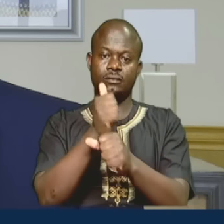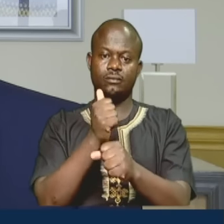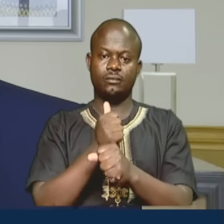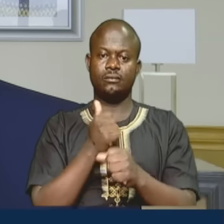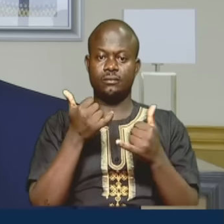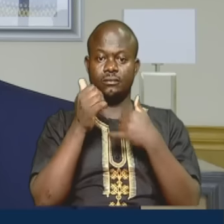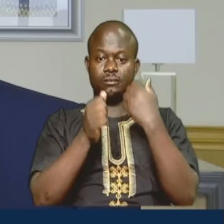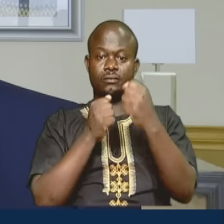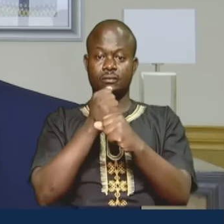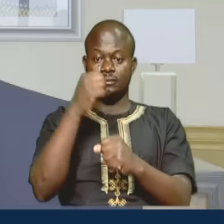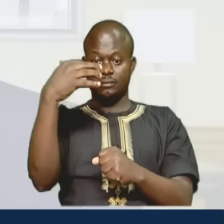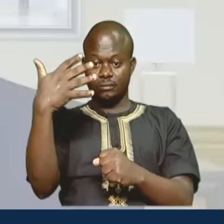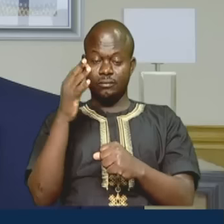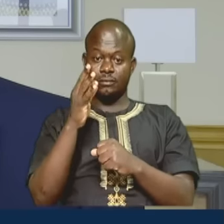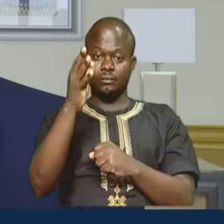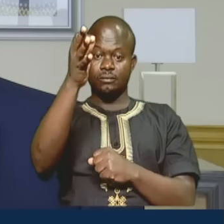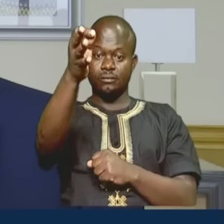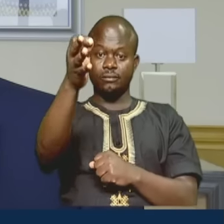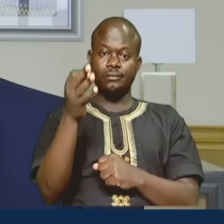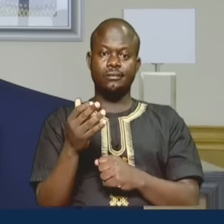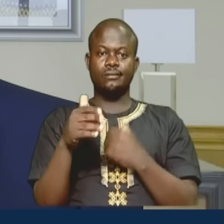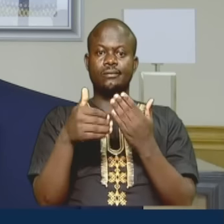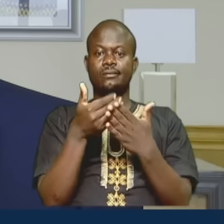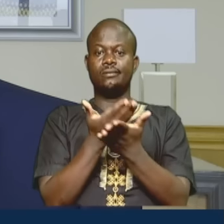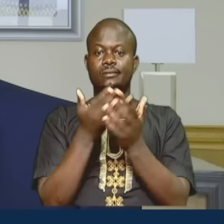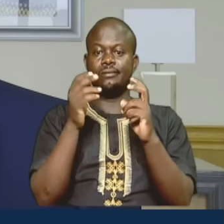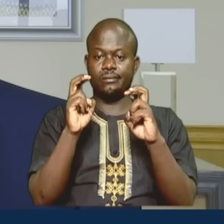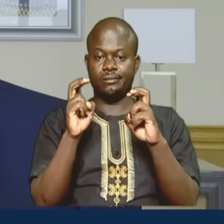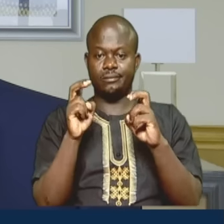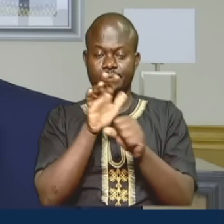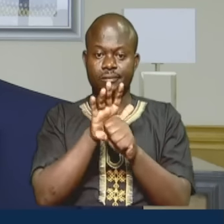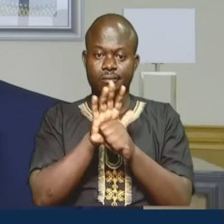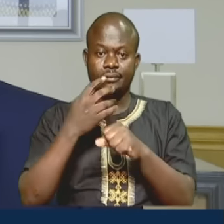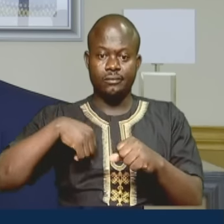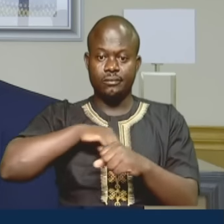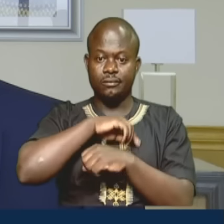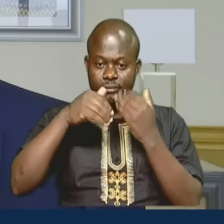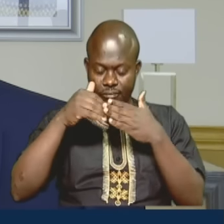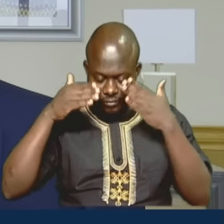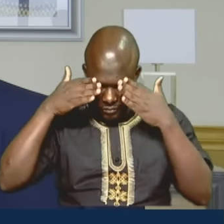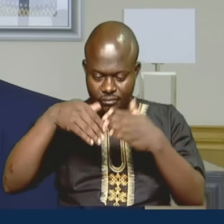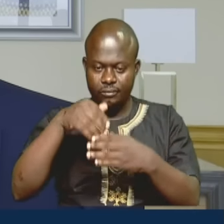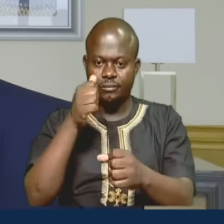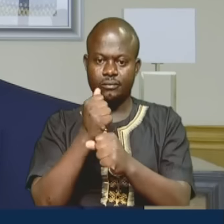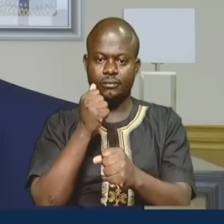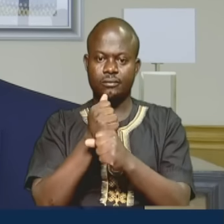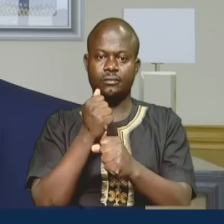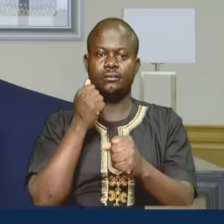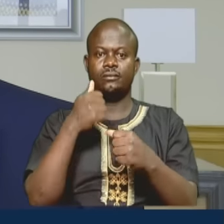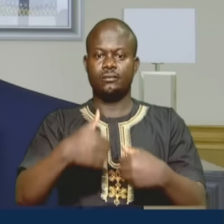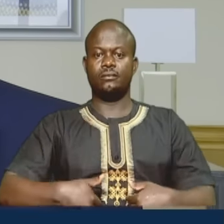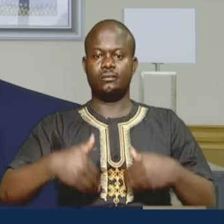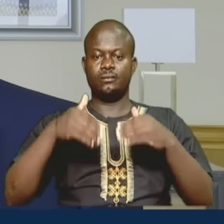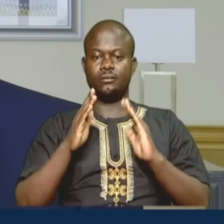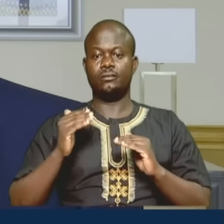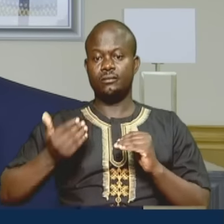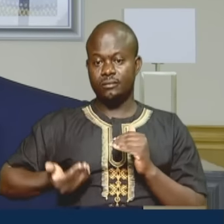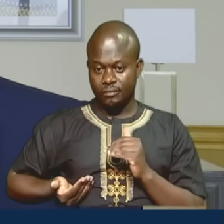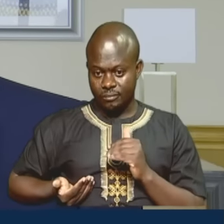imyaka 5 y'imbere birasaba ko cyane cyane tuyibanda ku mirimo, cyane cyane imirimo y'urubyiruko